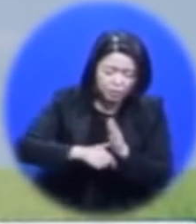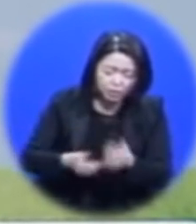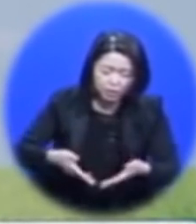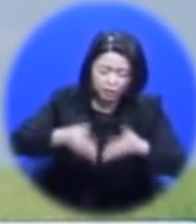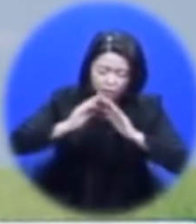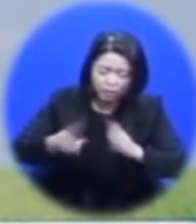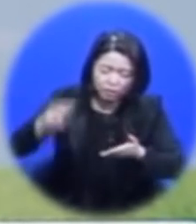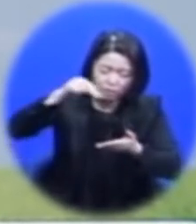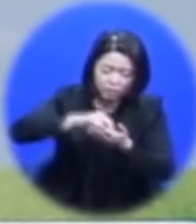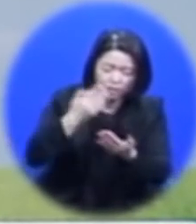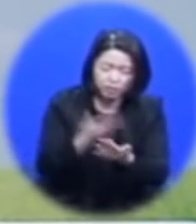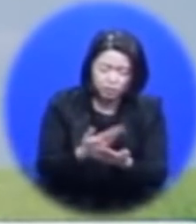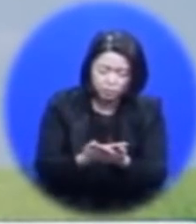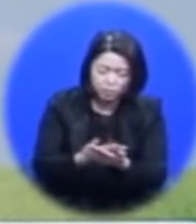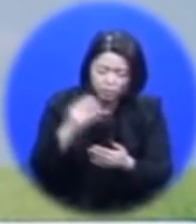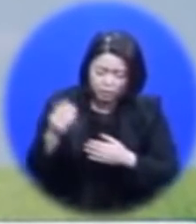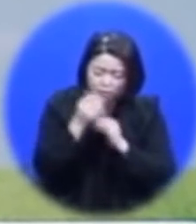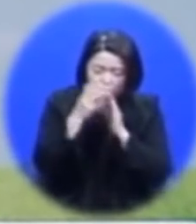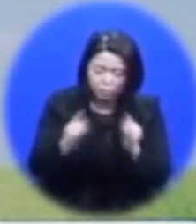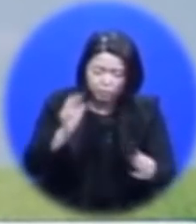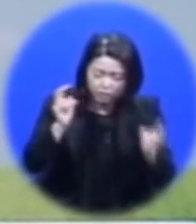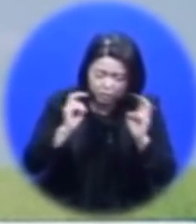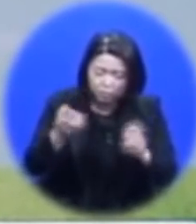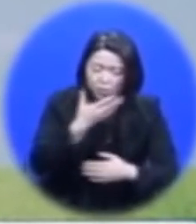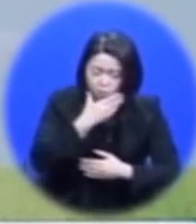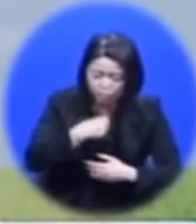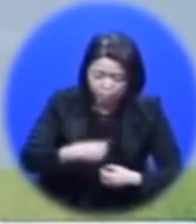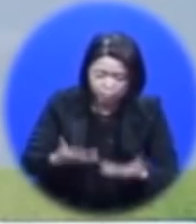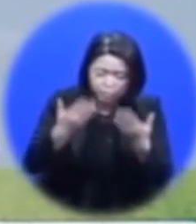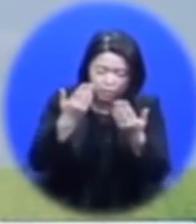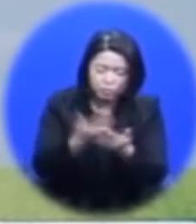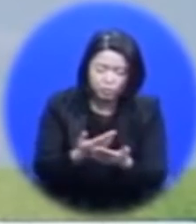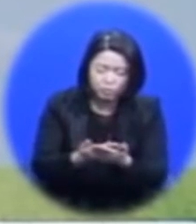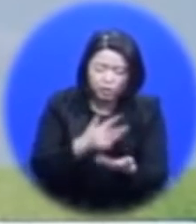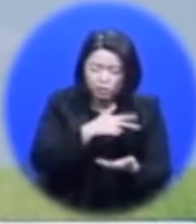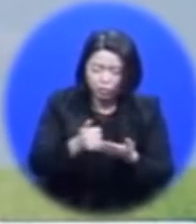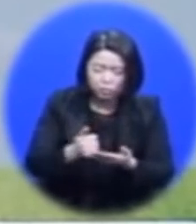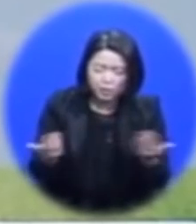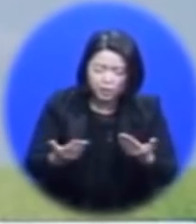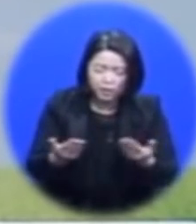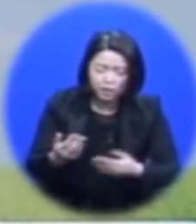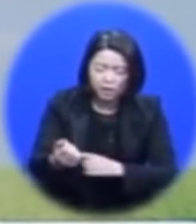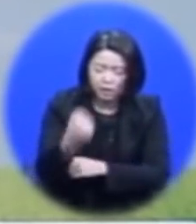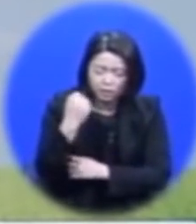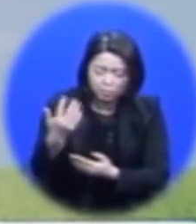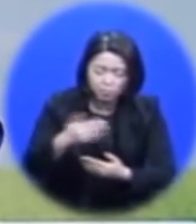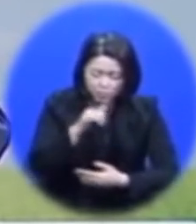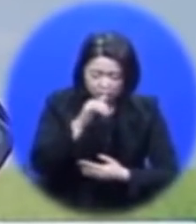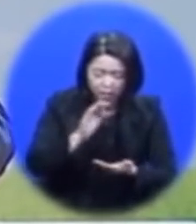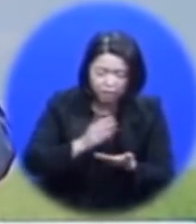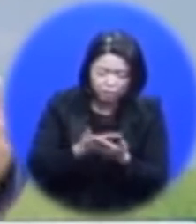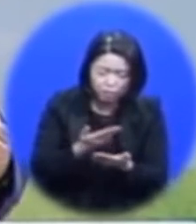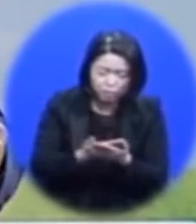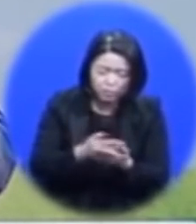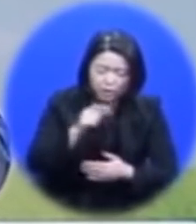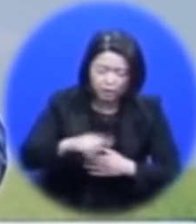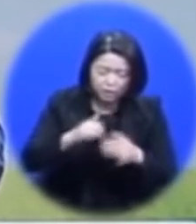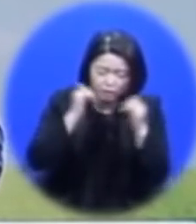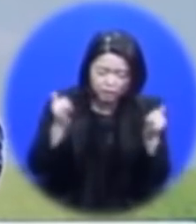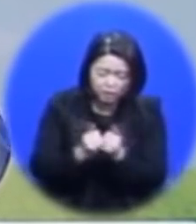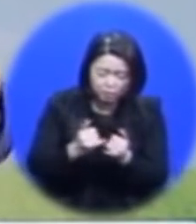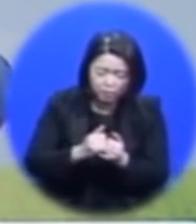해주옵소서. 성도들의 기업을 축복하셔서 주의 일할 힘이 있게 해주소서. 하나님, 이 사회를